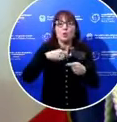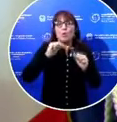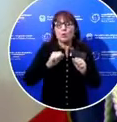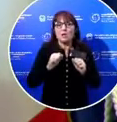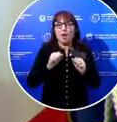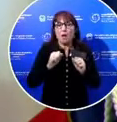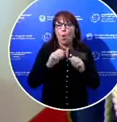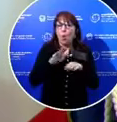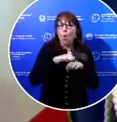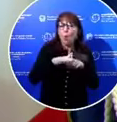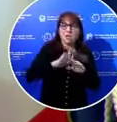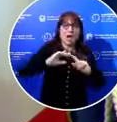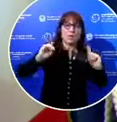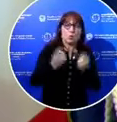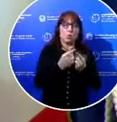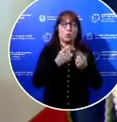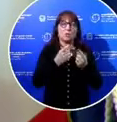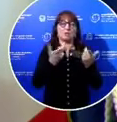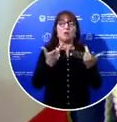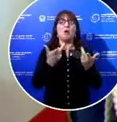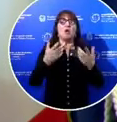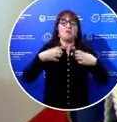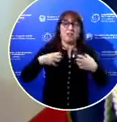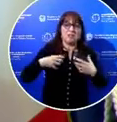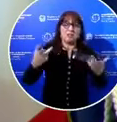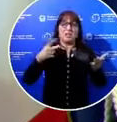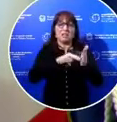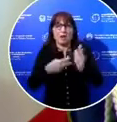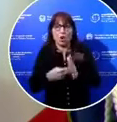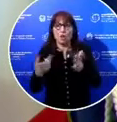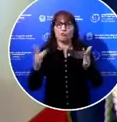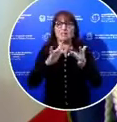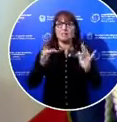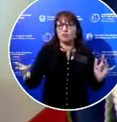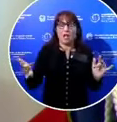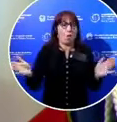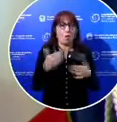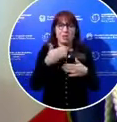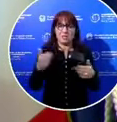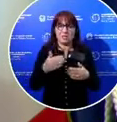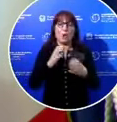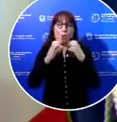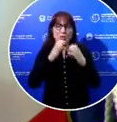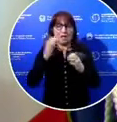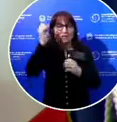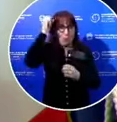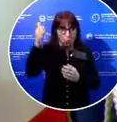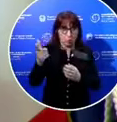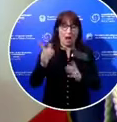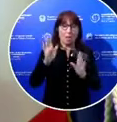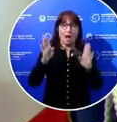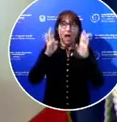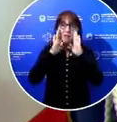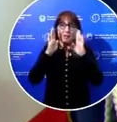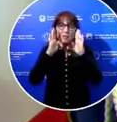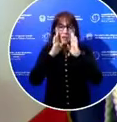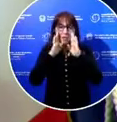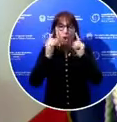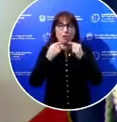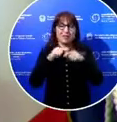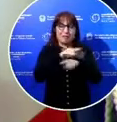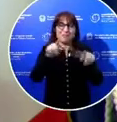e registri, da quelli tecnici, scientifici e digitali a quelli comunicativi e culturali. Il tutto con l'attenzione verso i